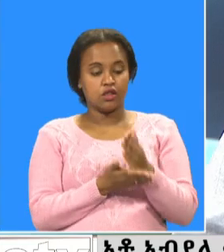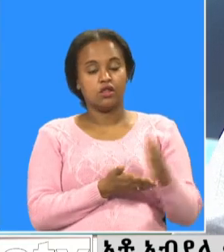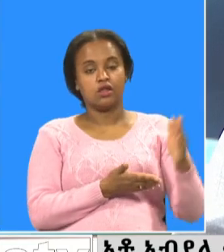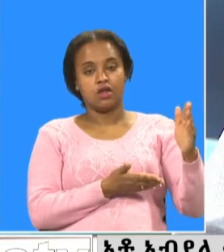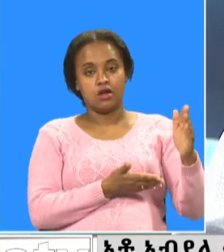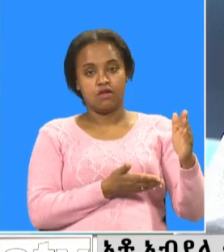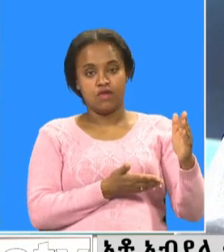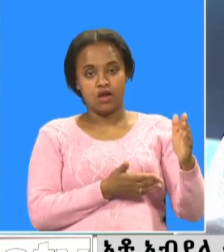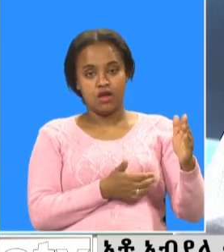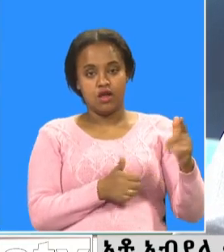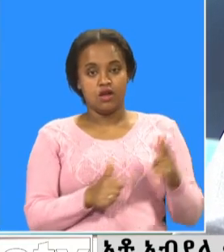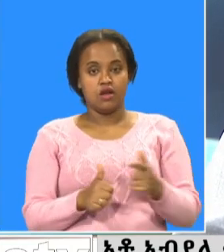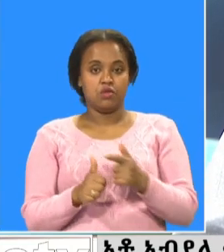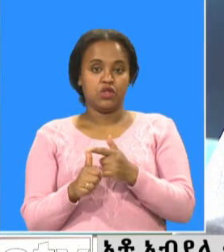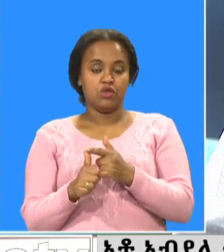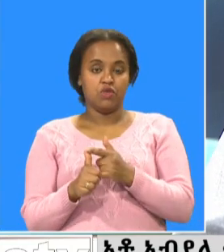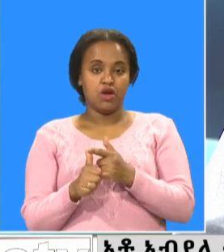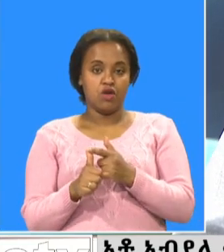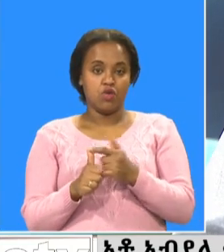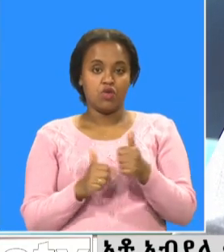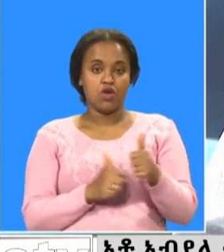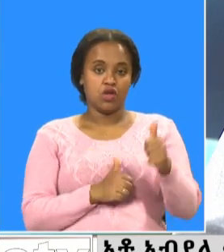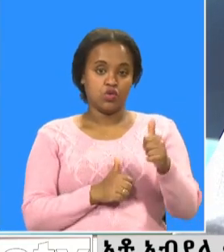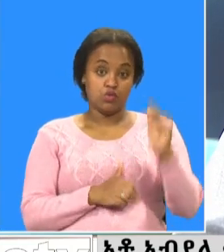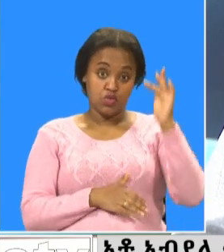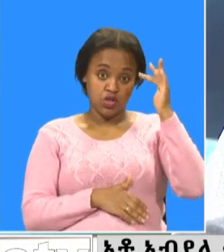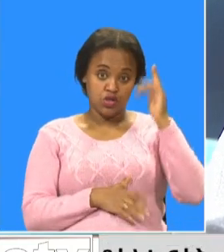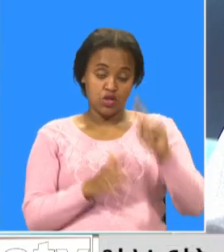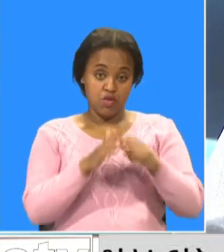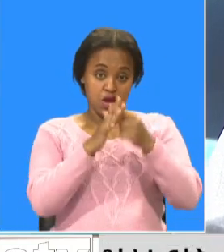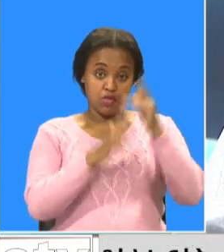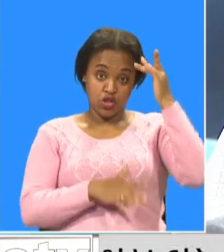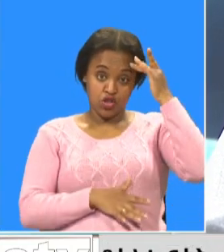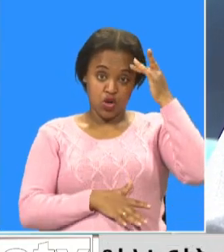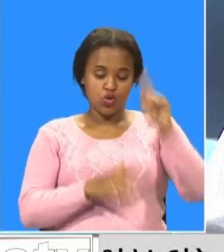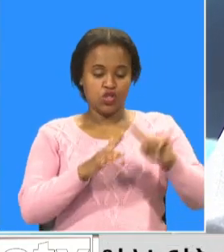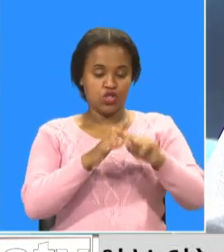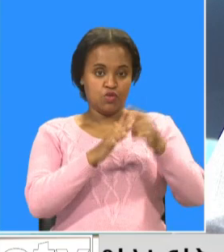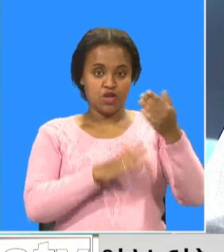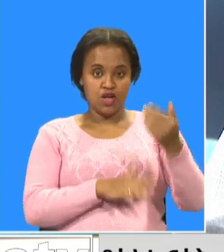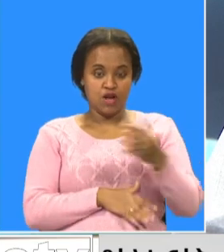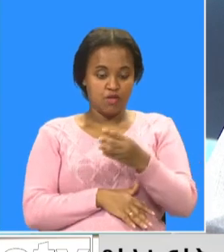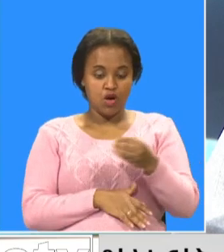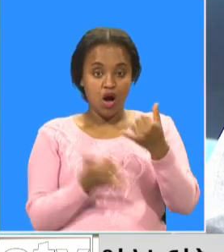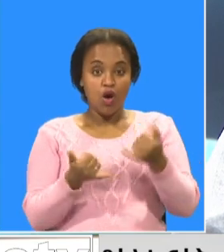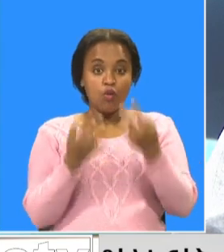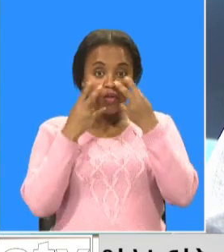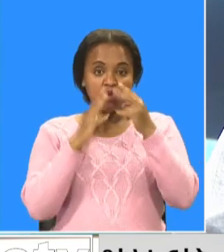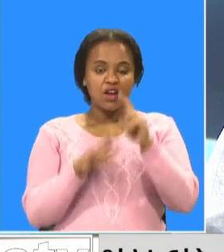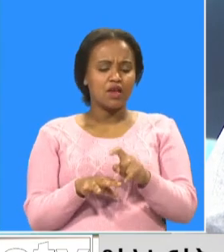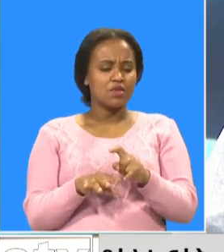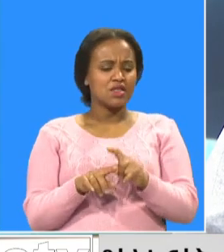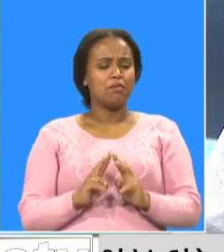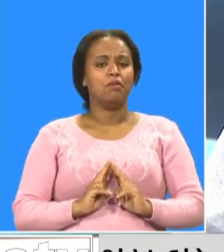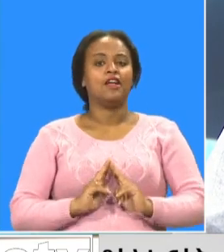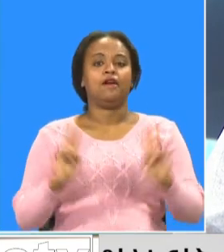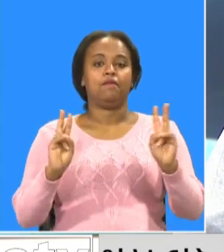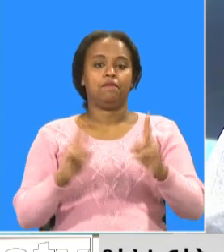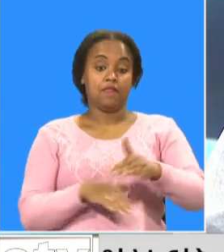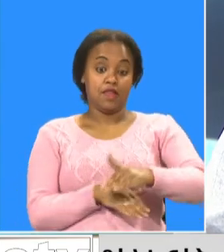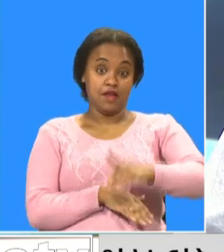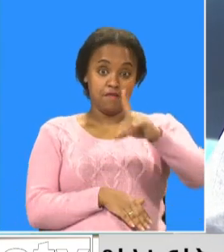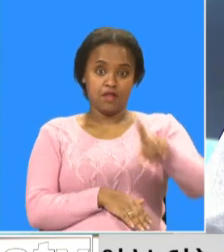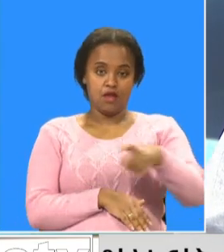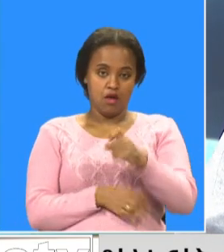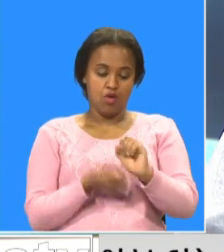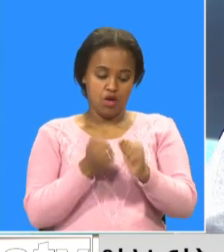ይቀረፋል። አሁንም ራሱ መጀመሪያ በሽታ ሲጀምር በነበርንበትና አሁን በምናይበት ጊዜ በጣም ከፍተኛ